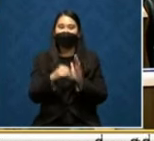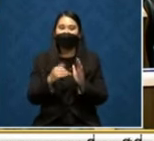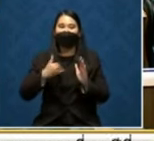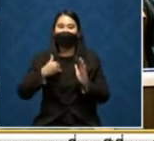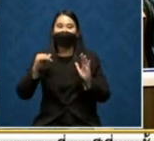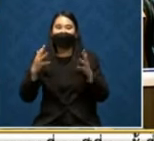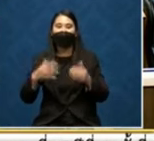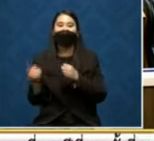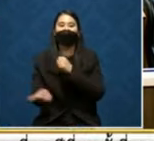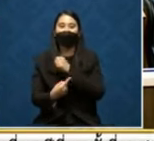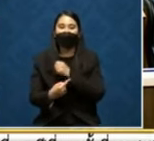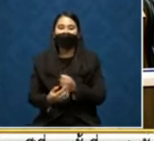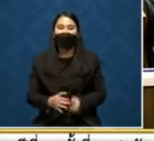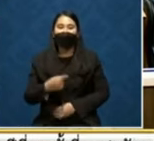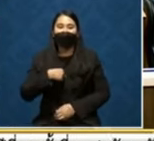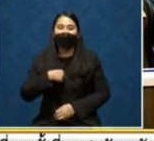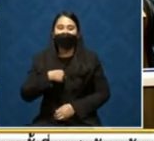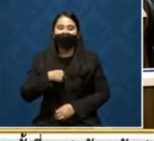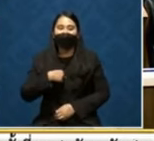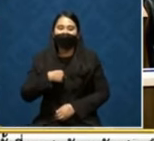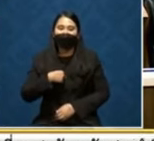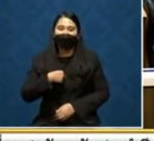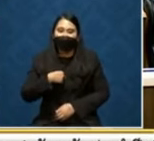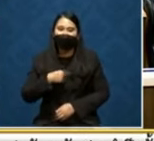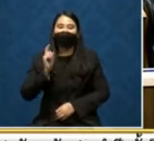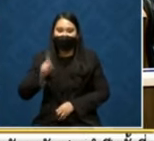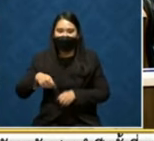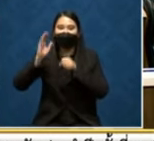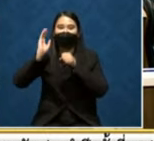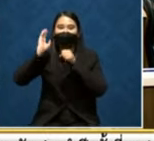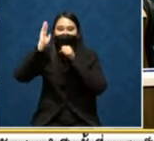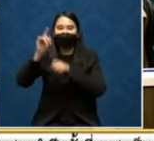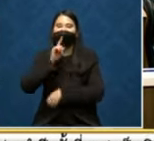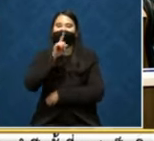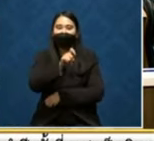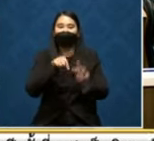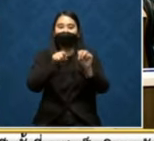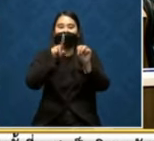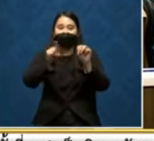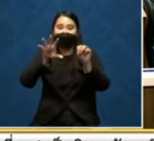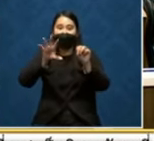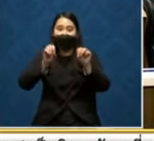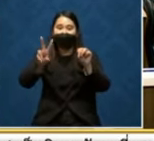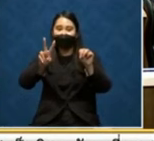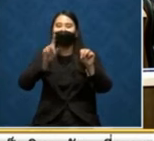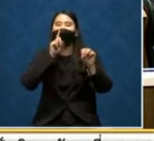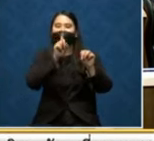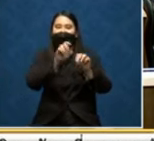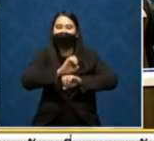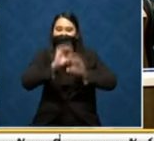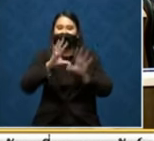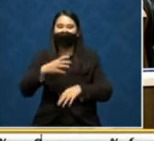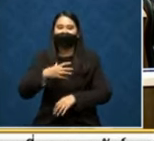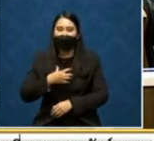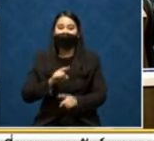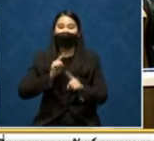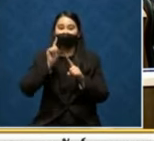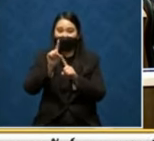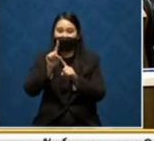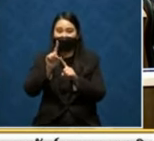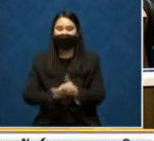ไม่ผิดท่านลงโทษแบบนี้ผมเลยเป็นที่มาว่าต้องมาอภิปรายซักถามในมาตรา 152ให้มันรู้แล้วรู้รอดไปเลยว่า 1